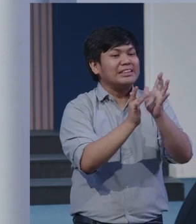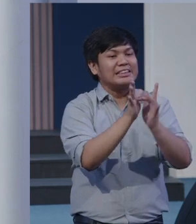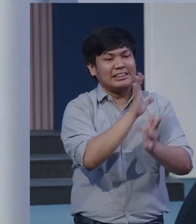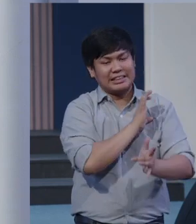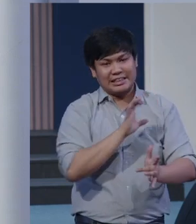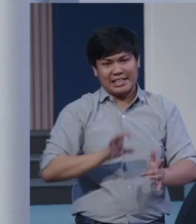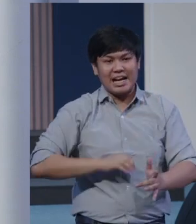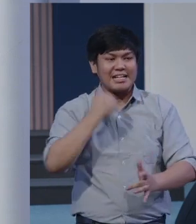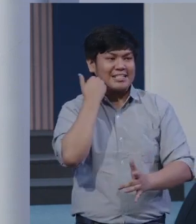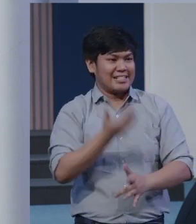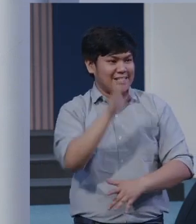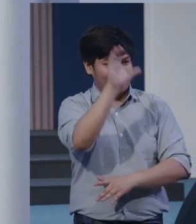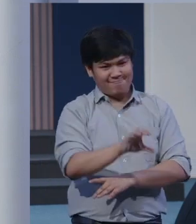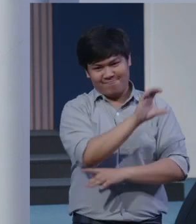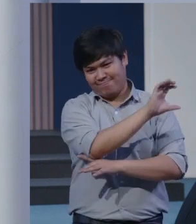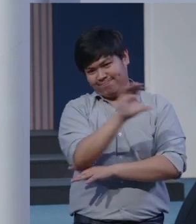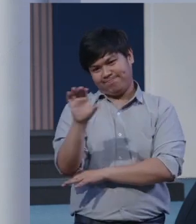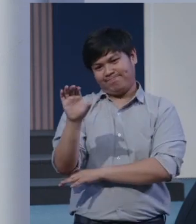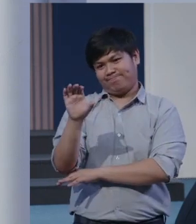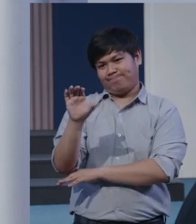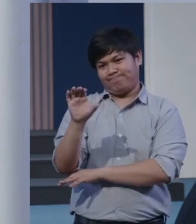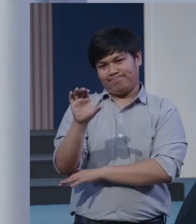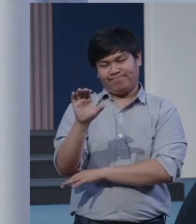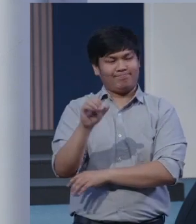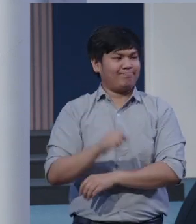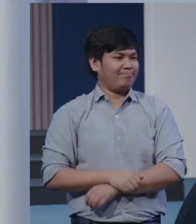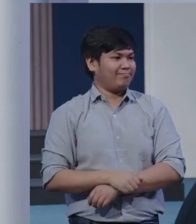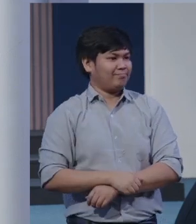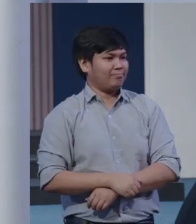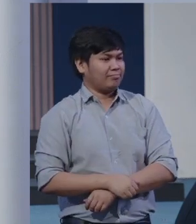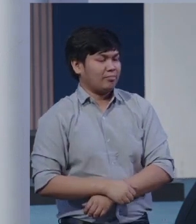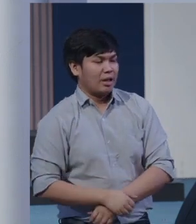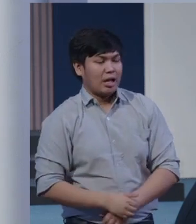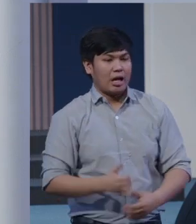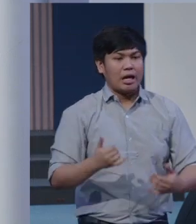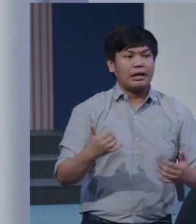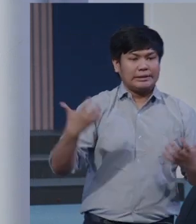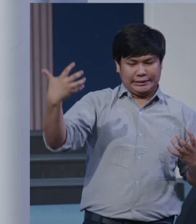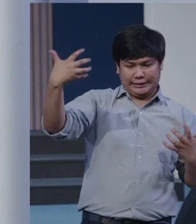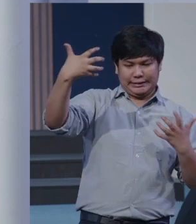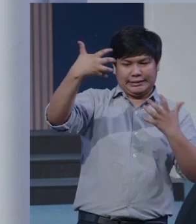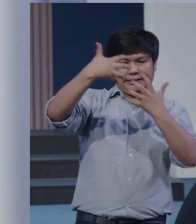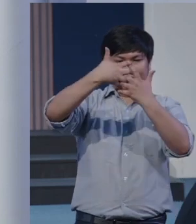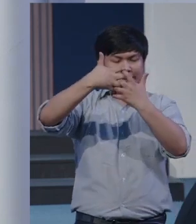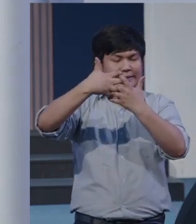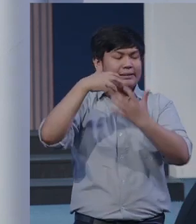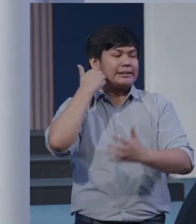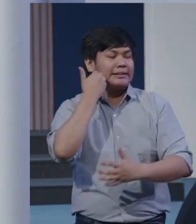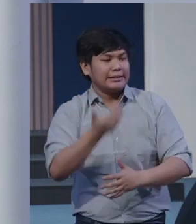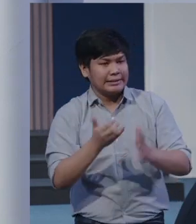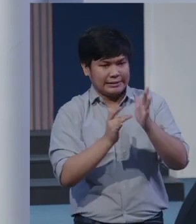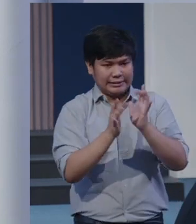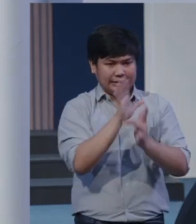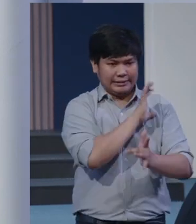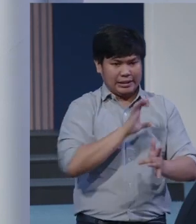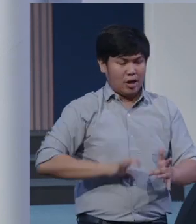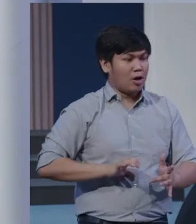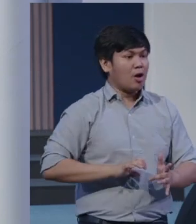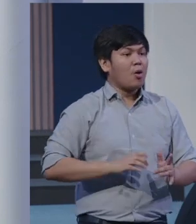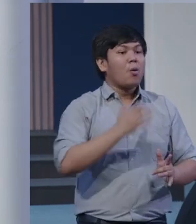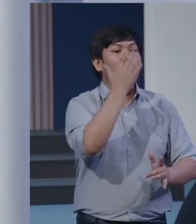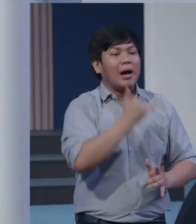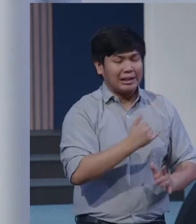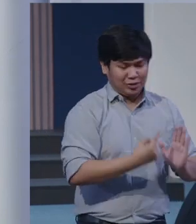1 verse 22 he has now reconciled in his body of flesh by his death in order to present you holy and